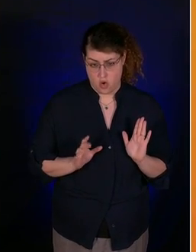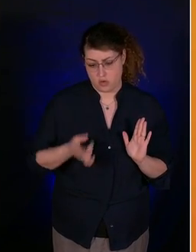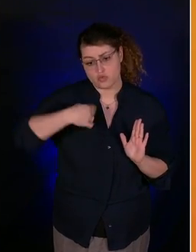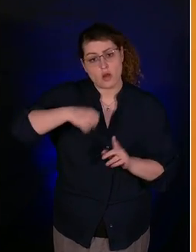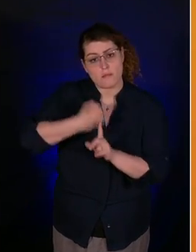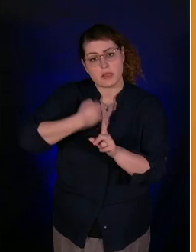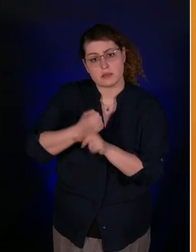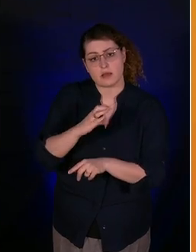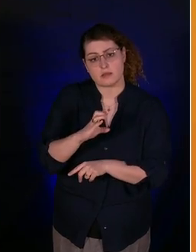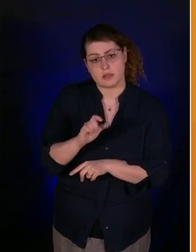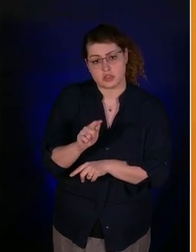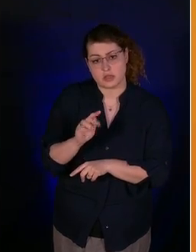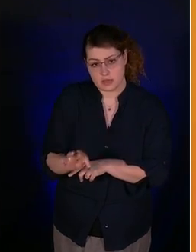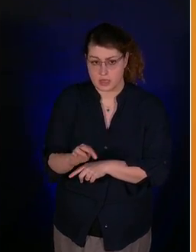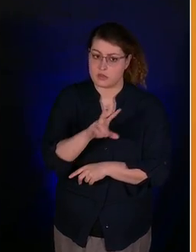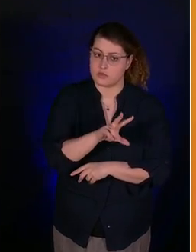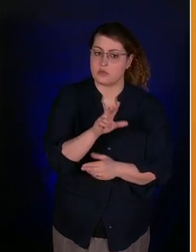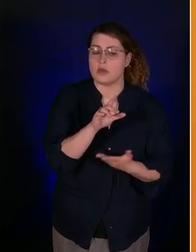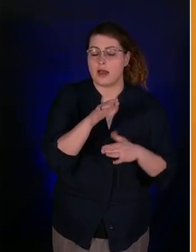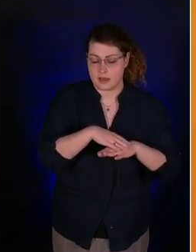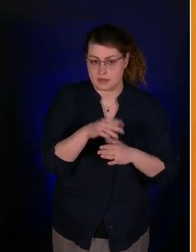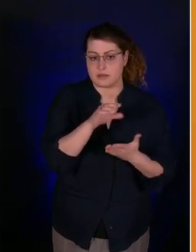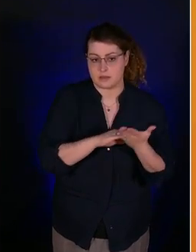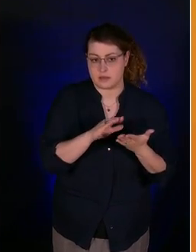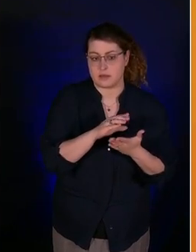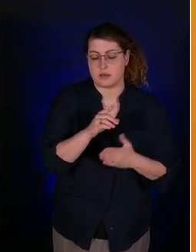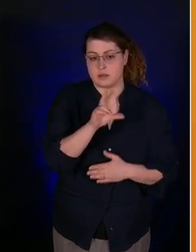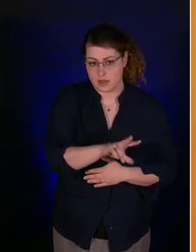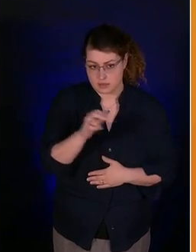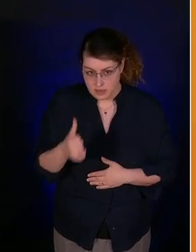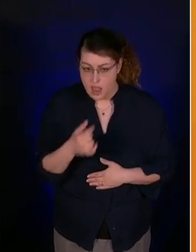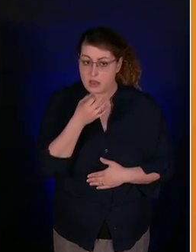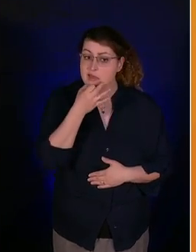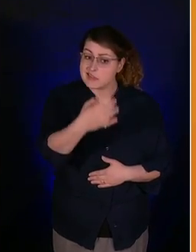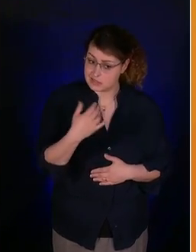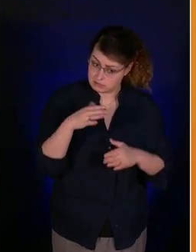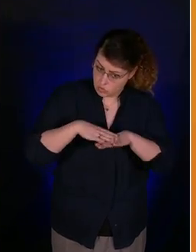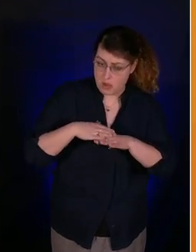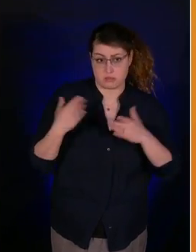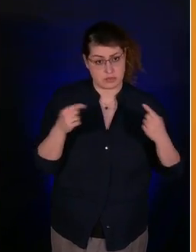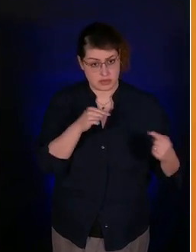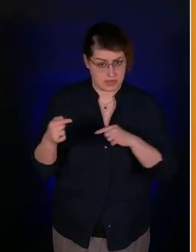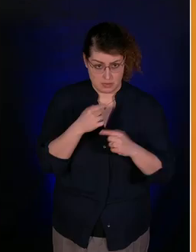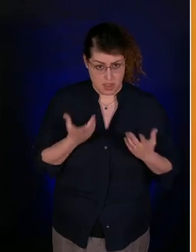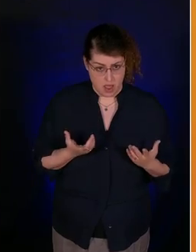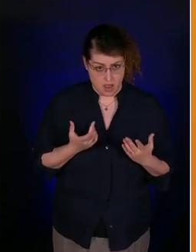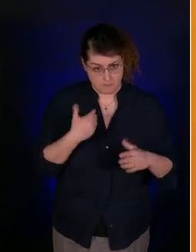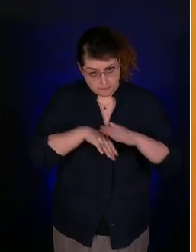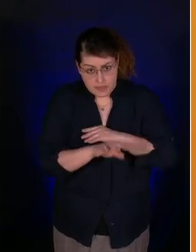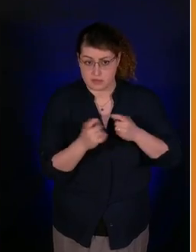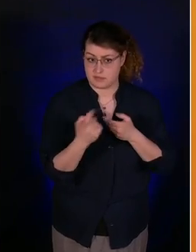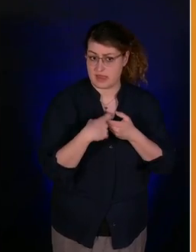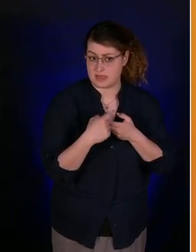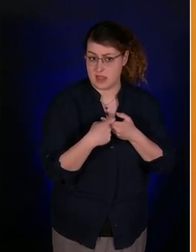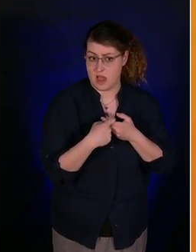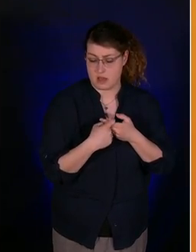du CD31 affirment qu'en premier lieu, la Confédération doit demander un débat de fond au niveau des syndicats. Une